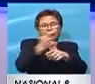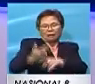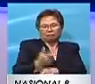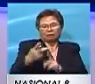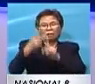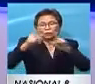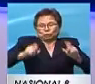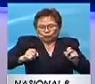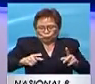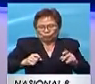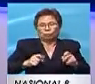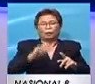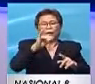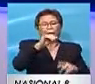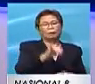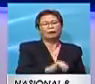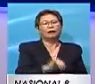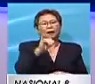khas swasta